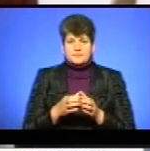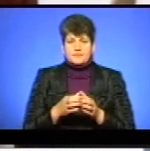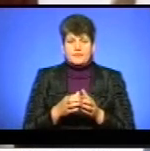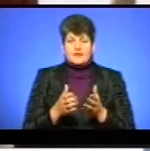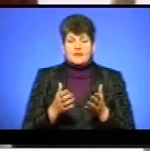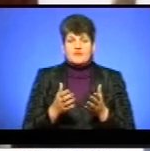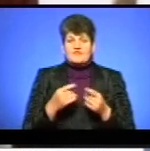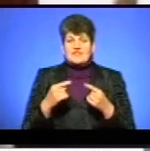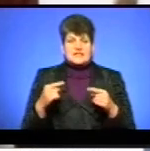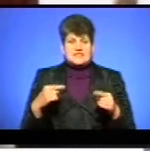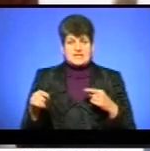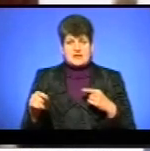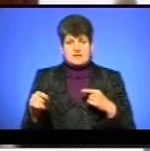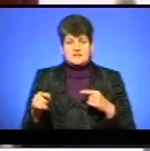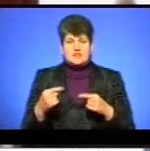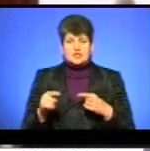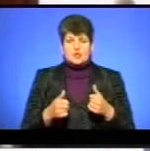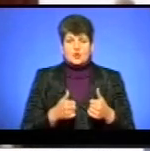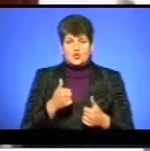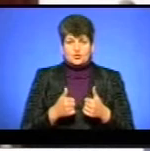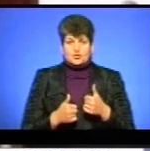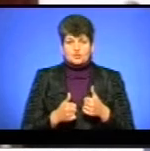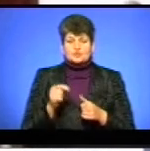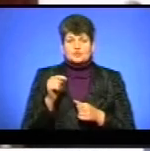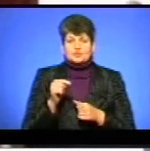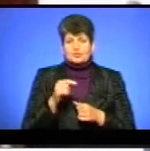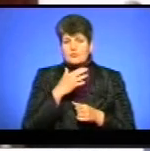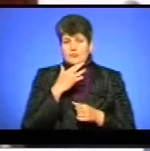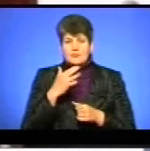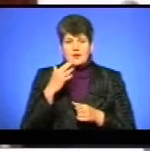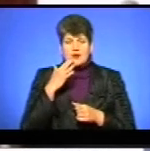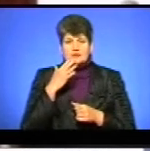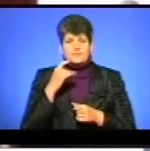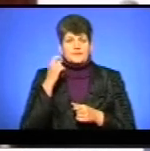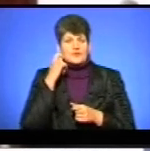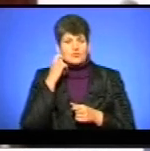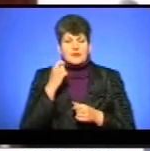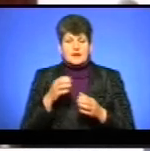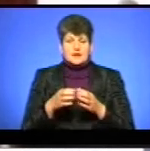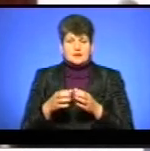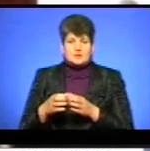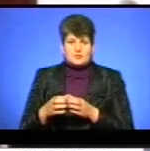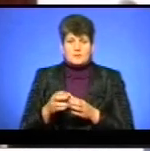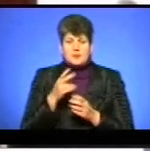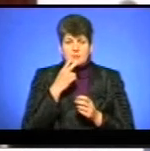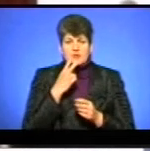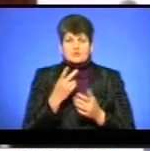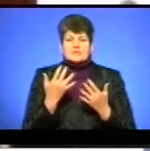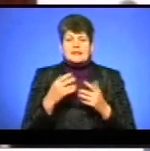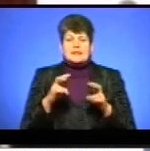відрізняються від інших конкурсів саме тим, що тут багато вікових категорій. От бачимо, скільки